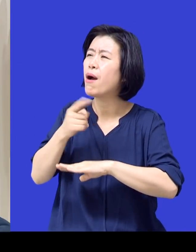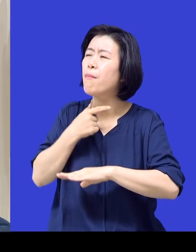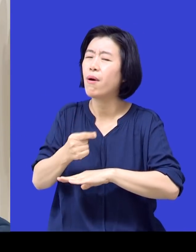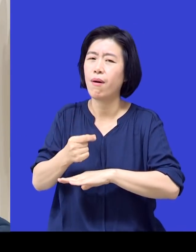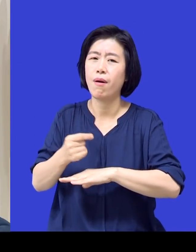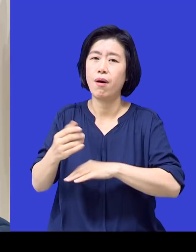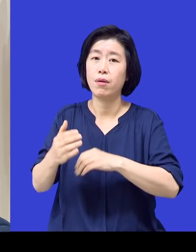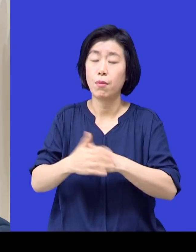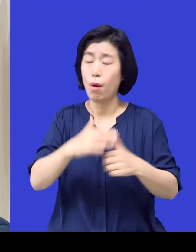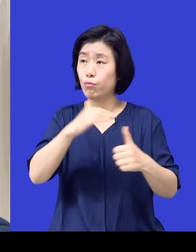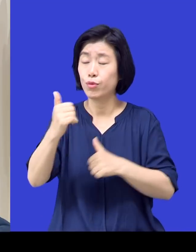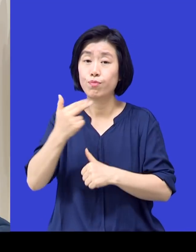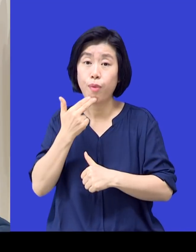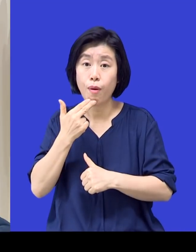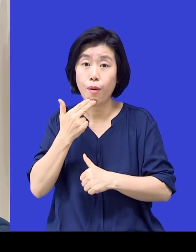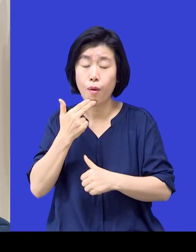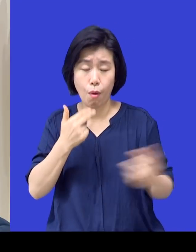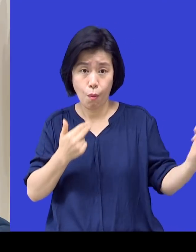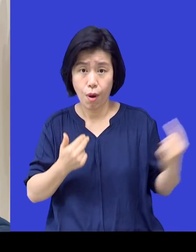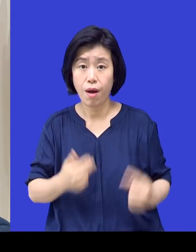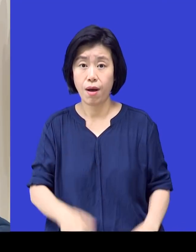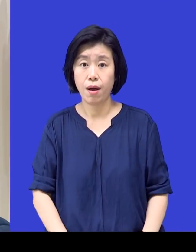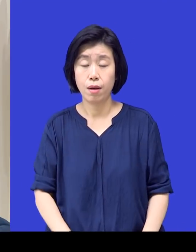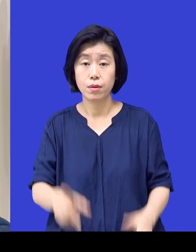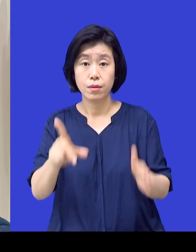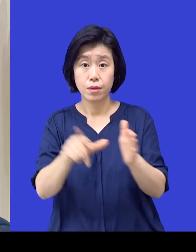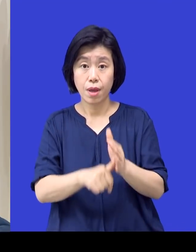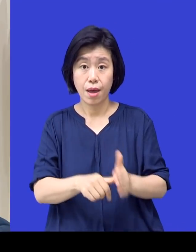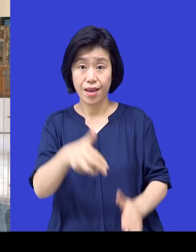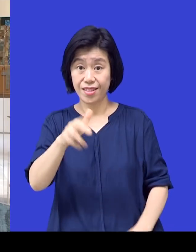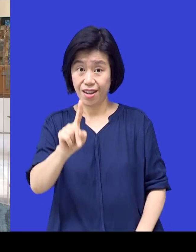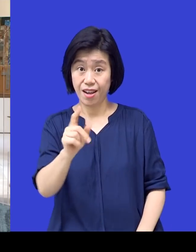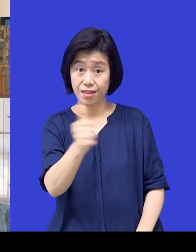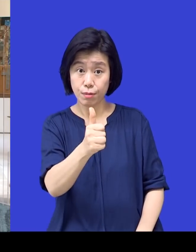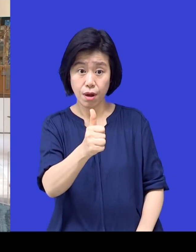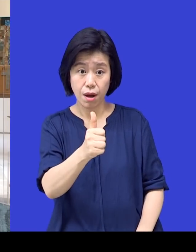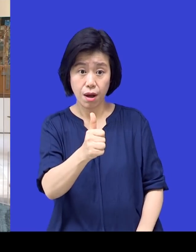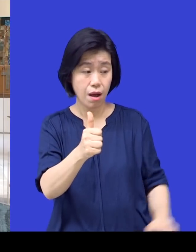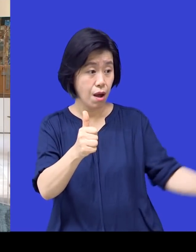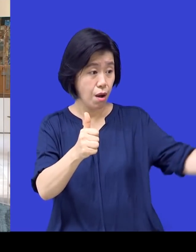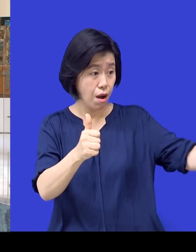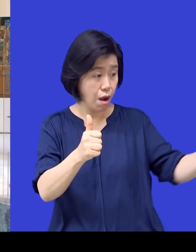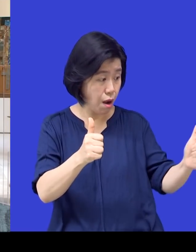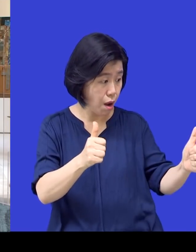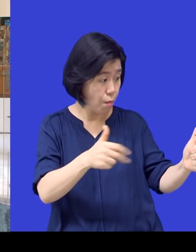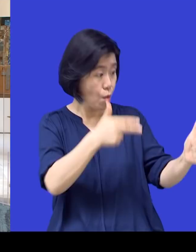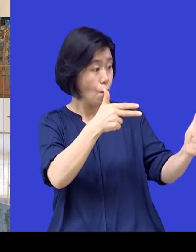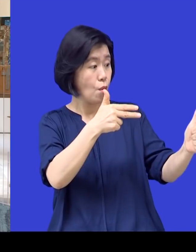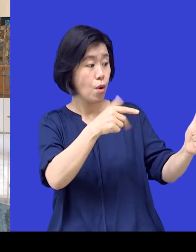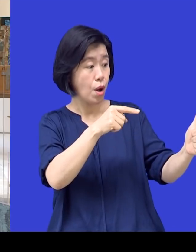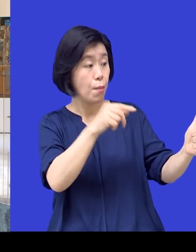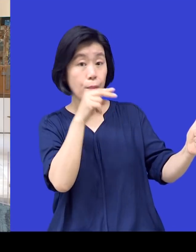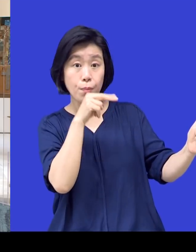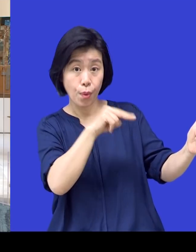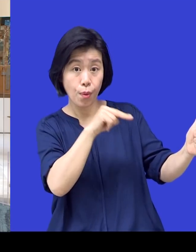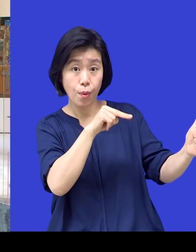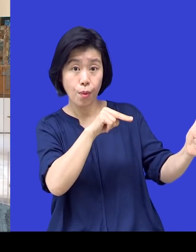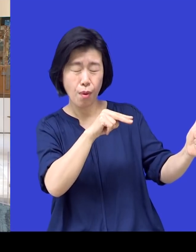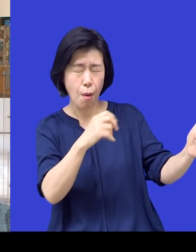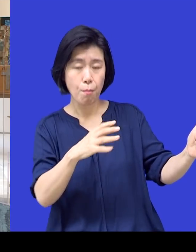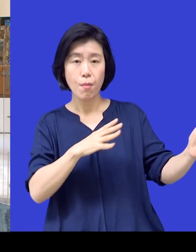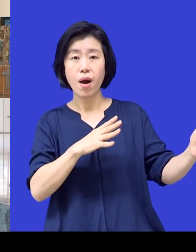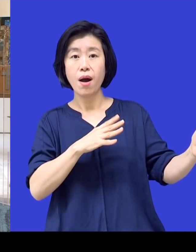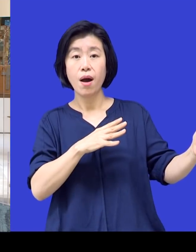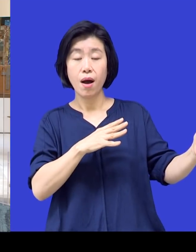차인표가 너무 놀래가지고 저한테 왜 그 스마트폰으로 이렇게 엔더카츄 나타났다고